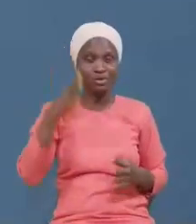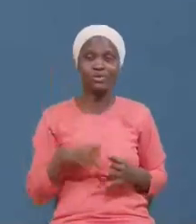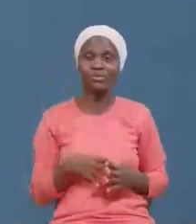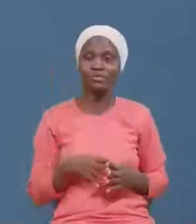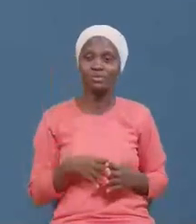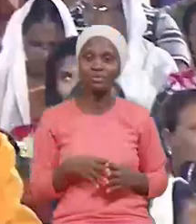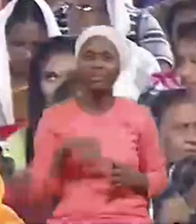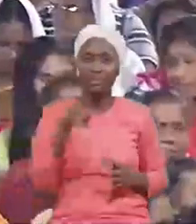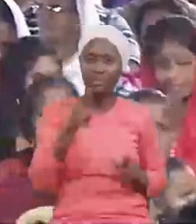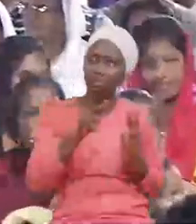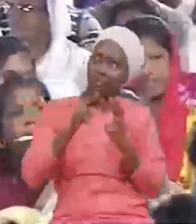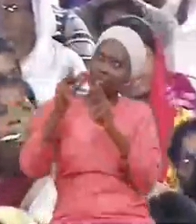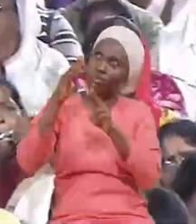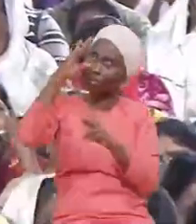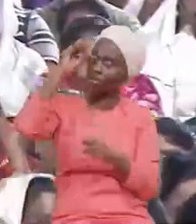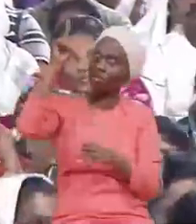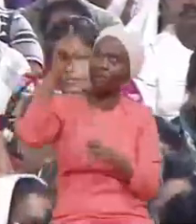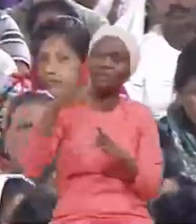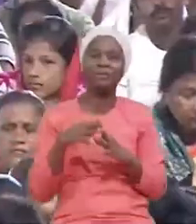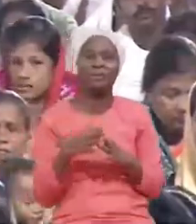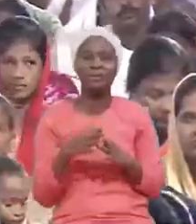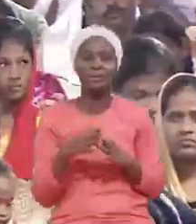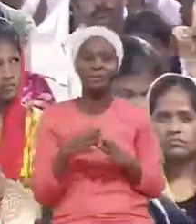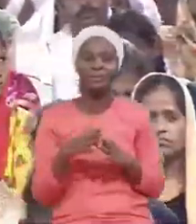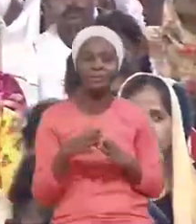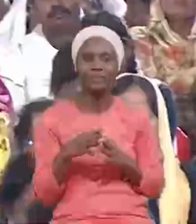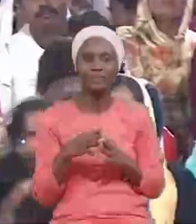vous le contemplez, vous le regardez.